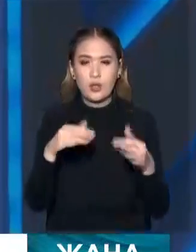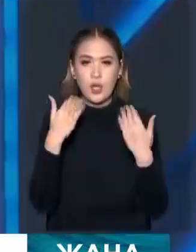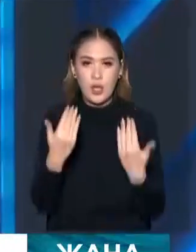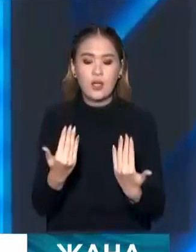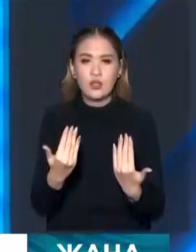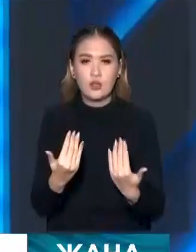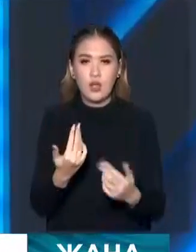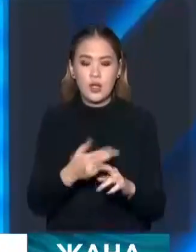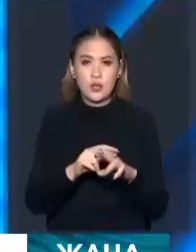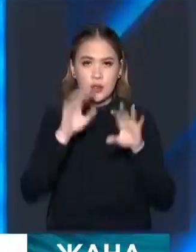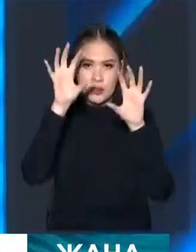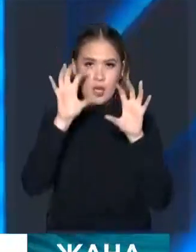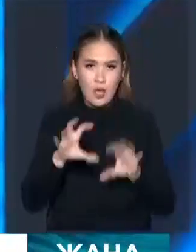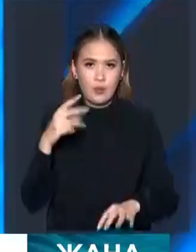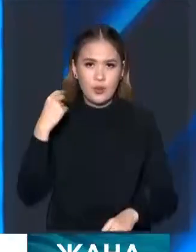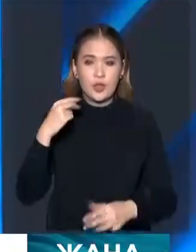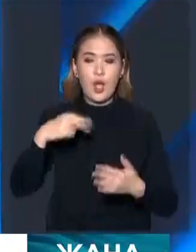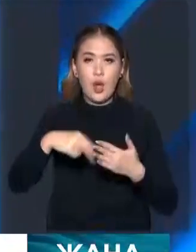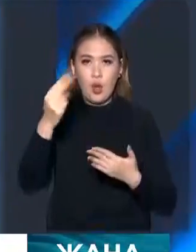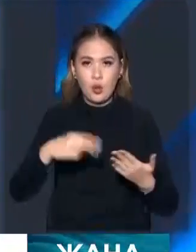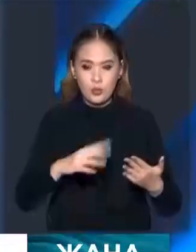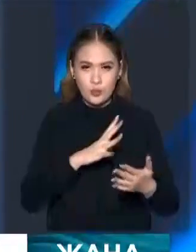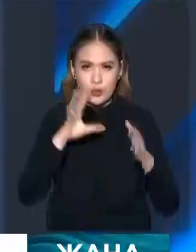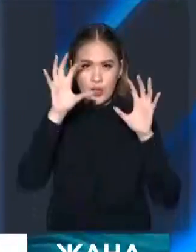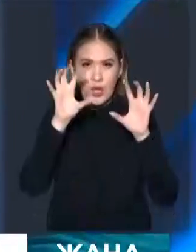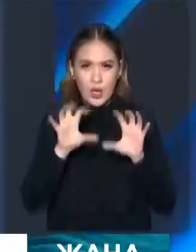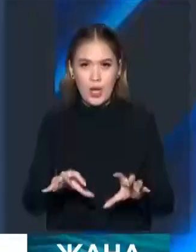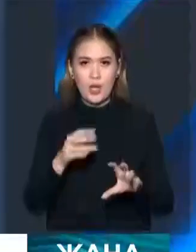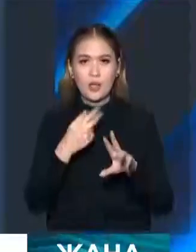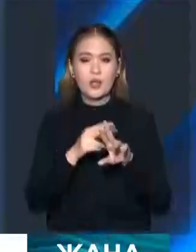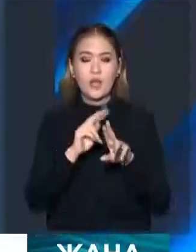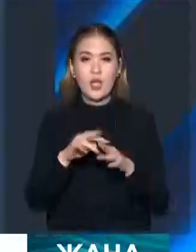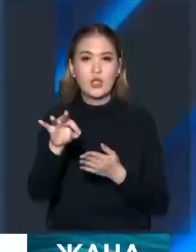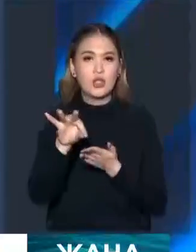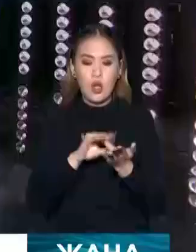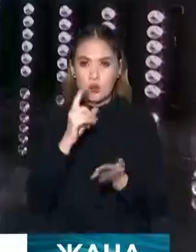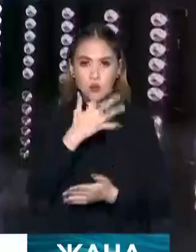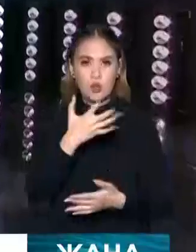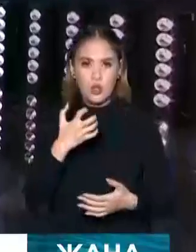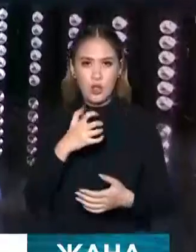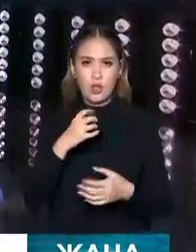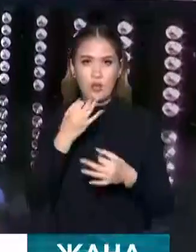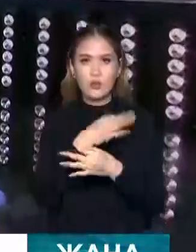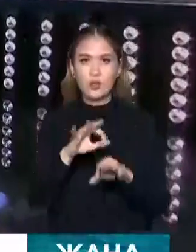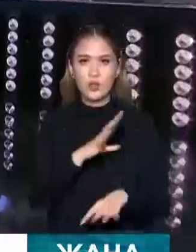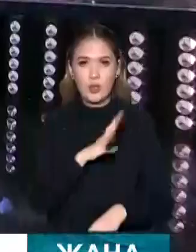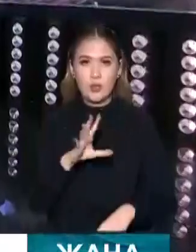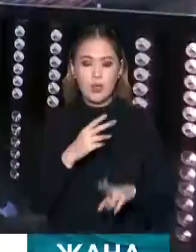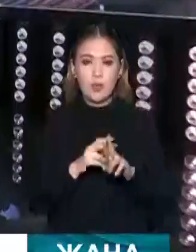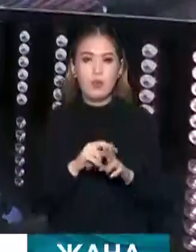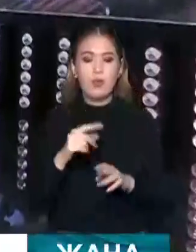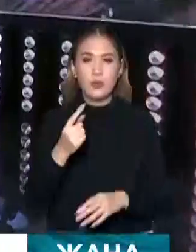міне заң, президент қол қойды заңға, және енді бірден 1500 адам бостандыққа шығады деген. Оның енді